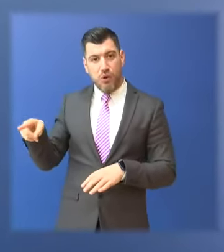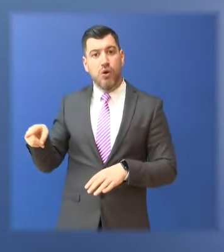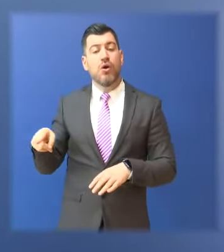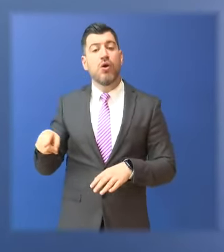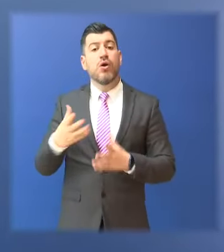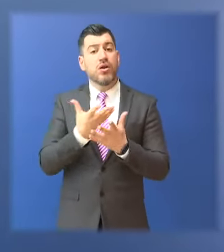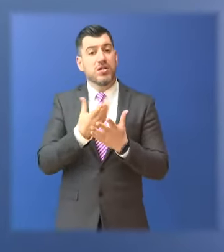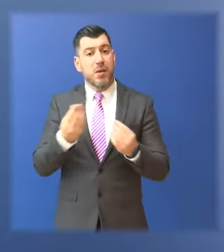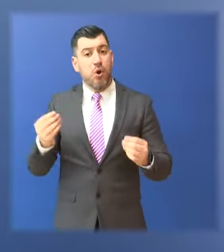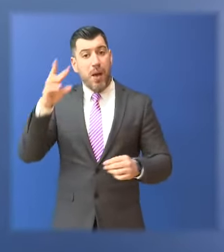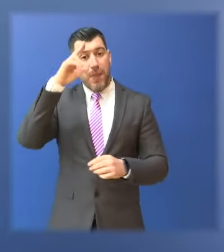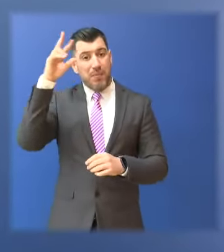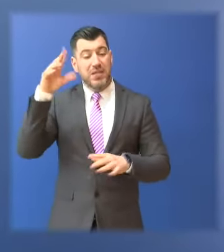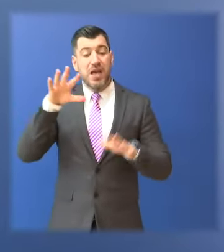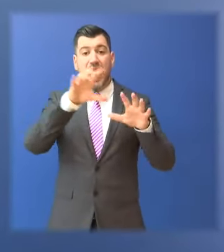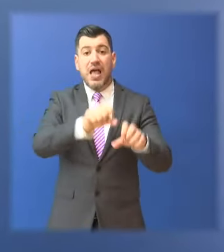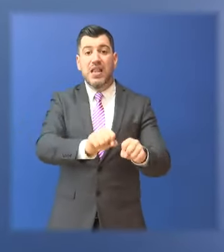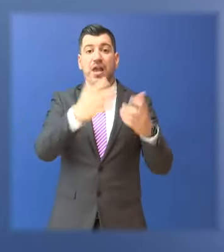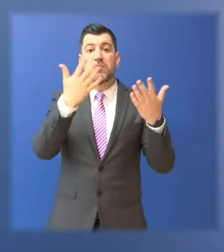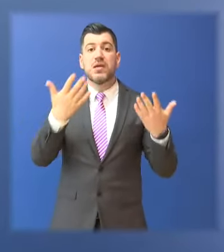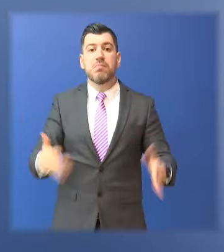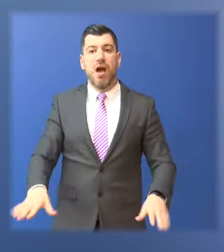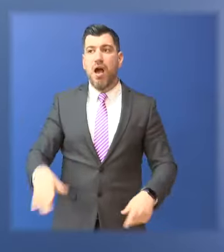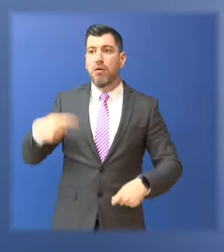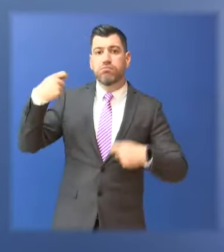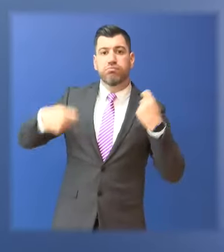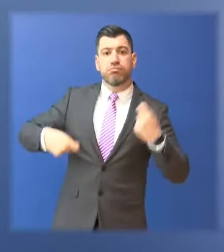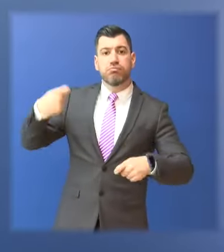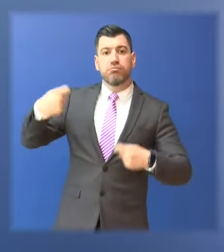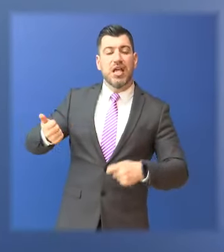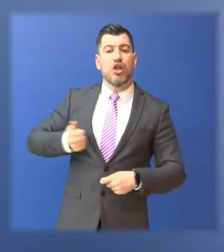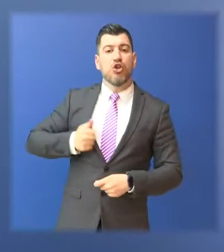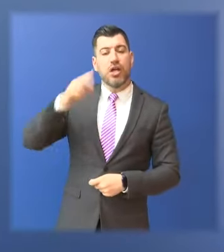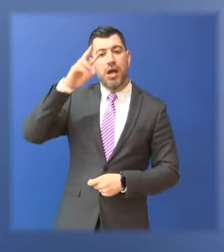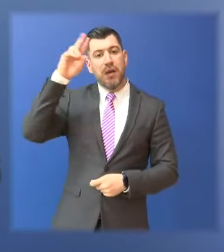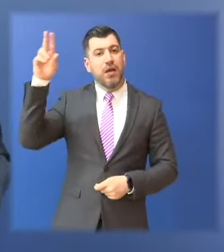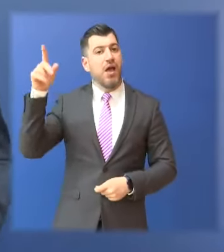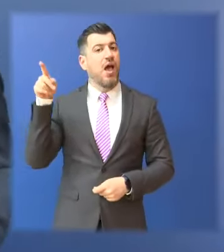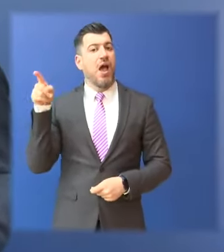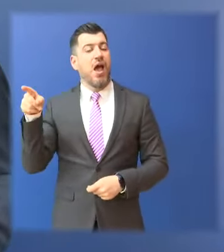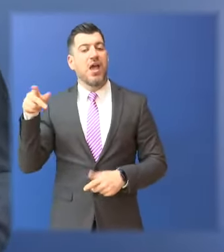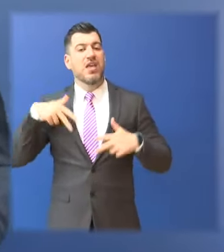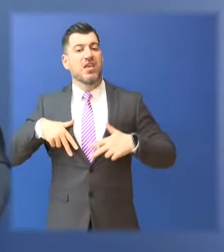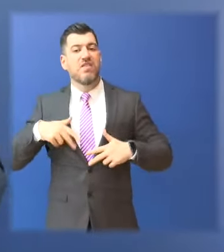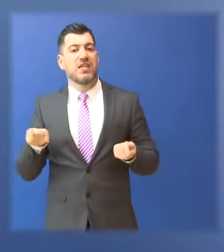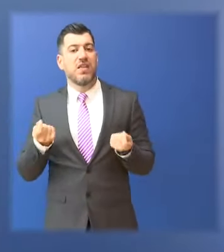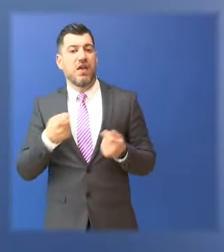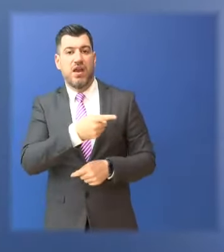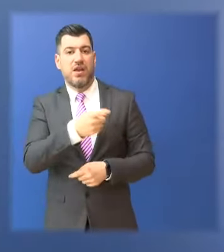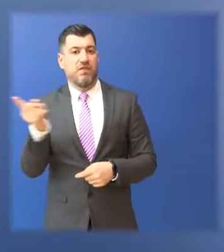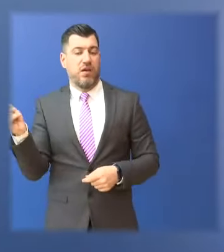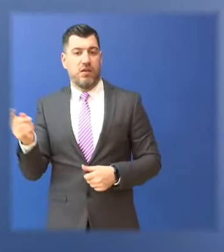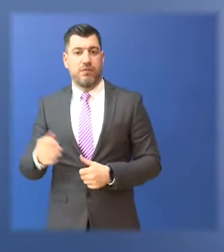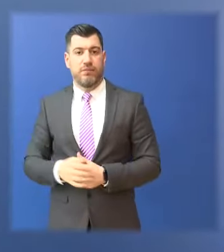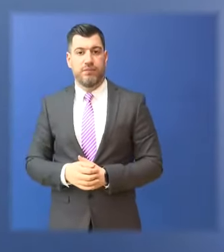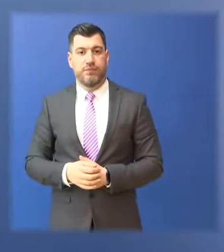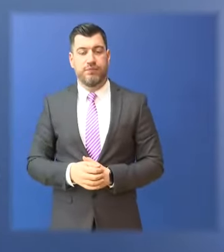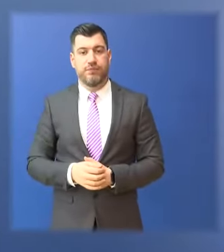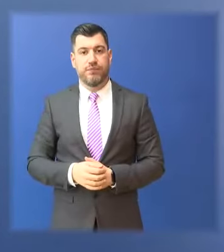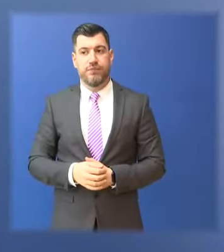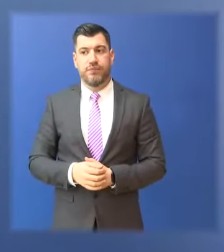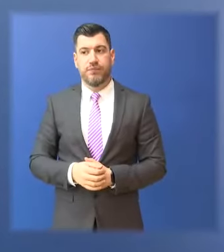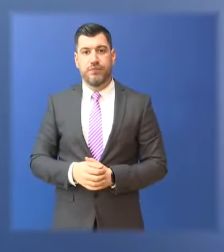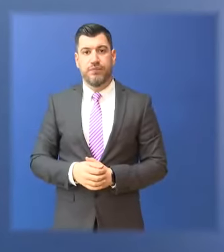όλα τα πανεπιστήμια της Αθήνας. Πώς αντιμετωπίζει αυτή την κατάσταση η κυβέρνηση? Καταρχάς, ήμουν ανιός και γέρασα, φτάνοντας πλέον